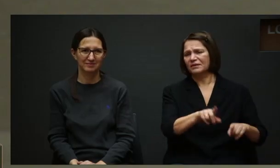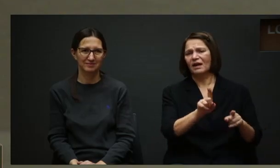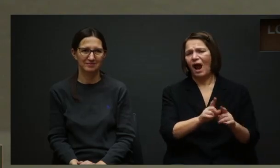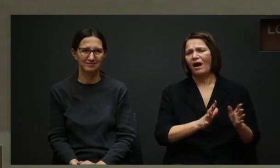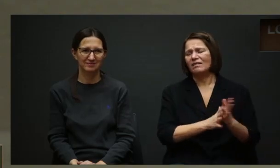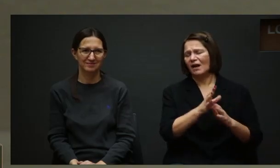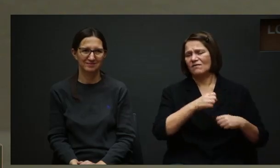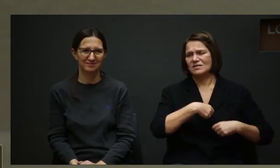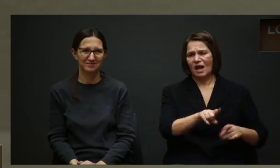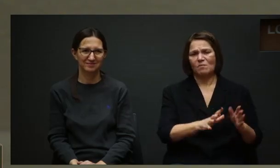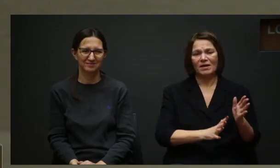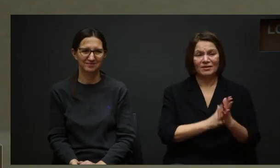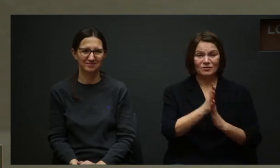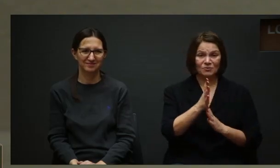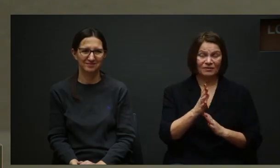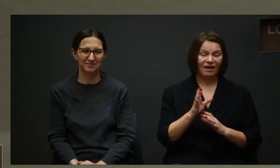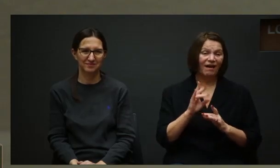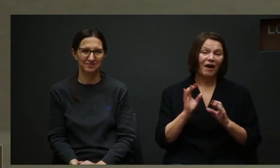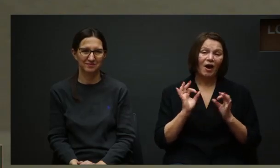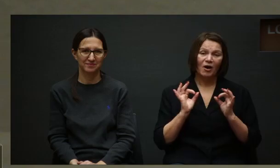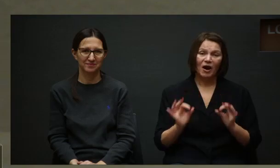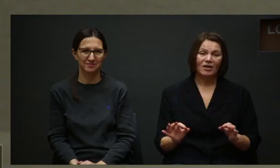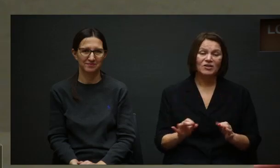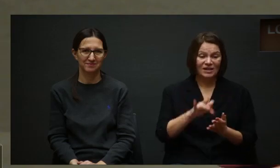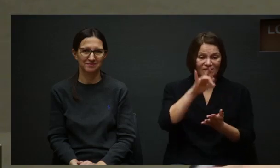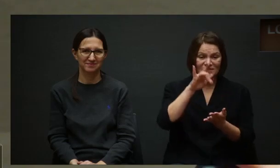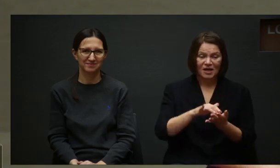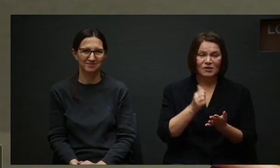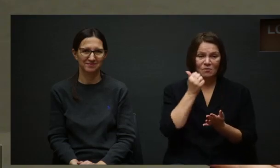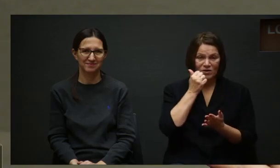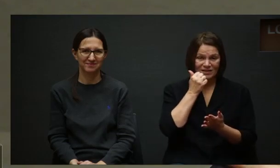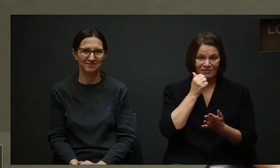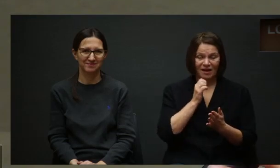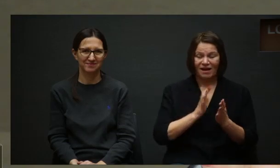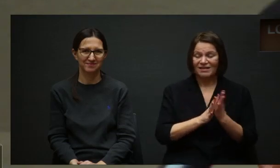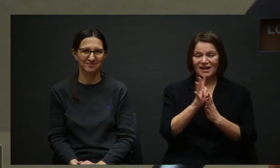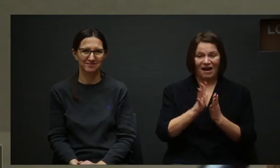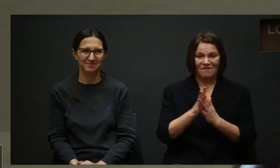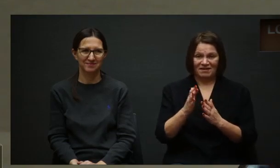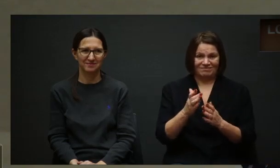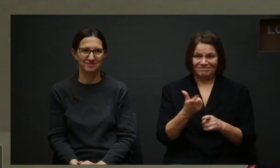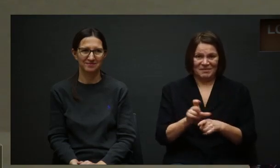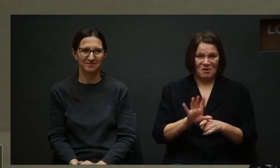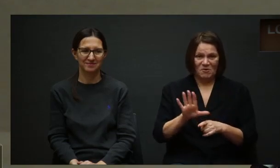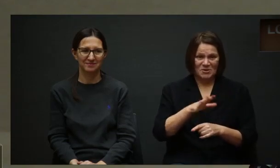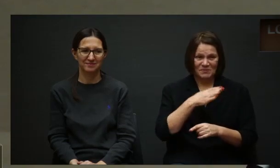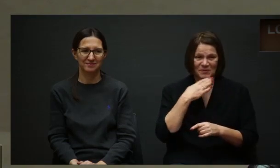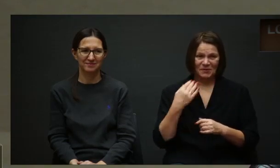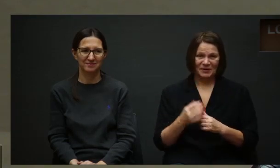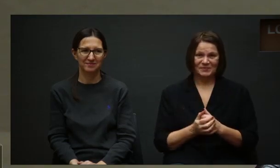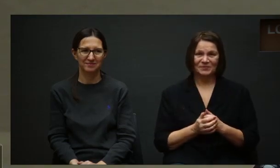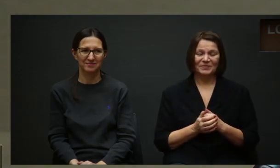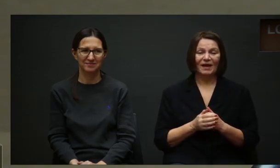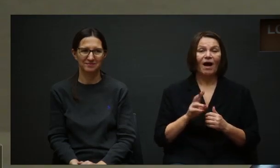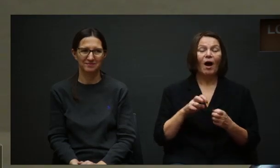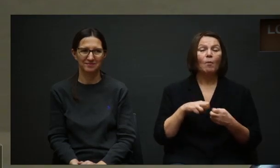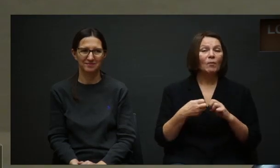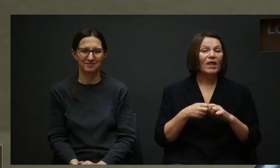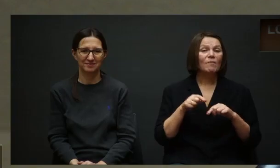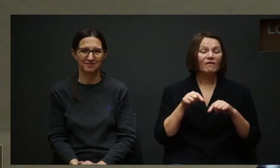растут, хотя, конечно, в центре Москвы трава очень растет не очень. Вот, но проблема в том,